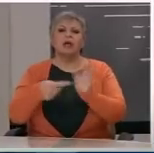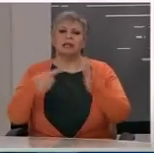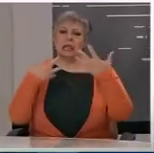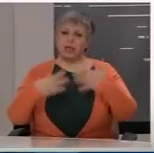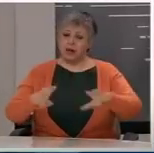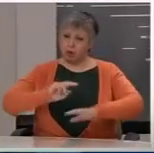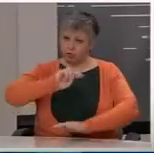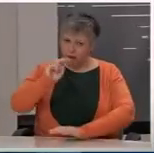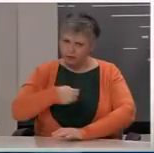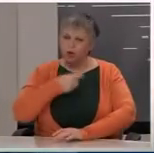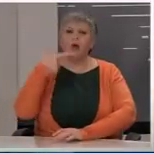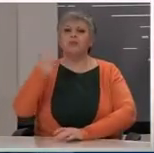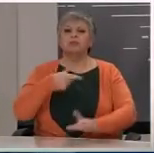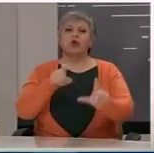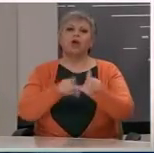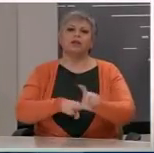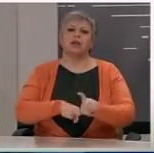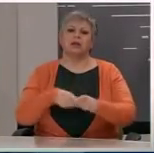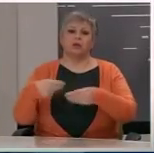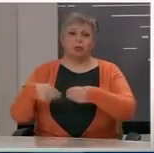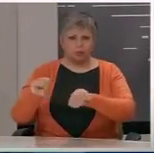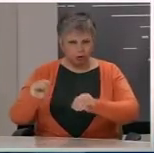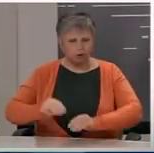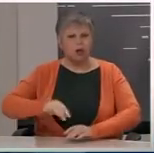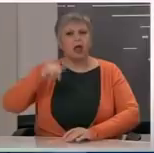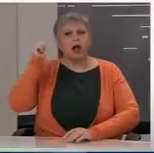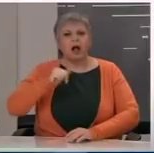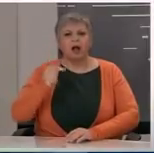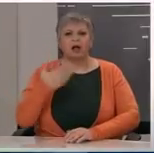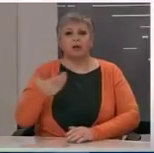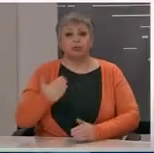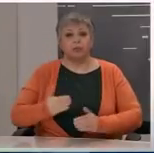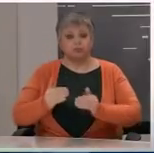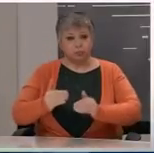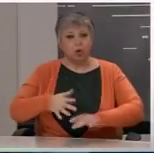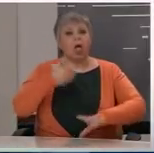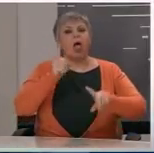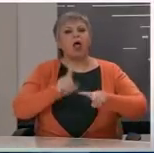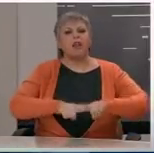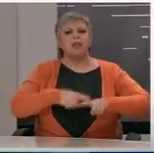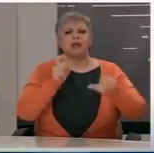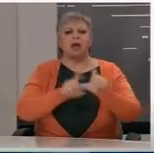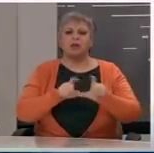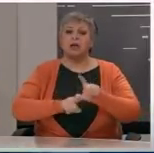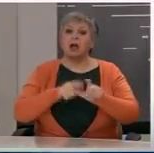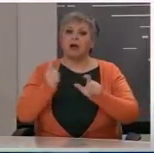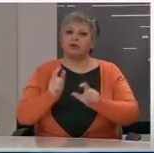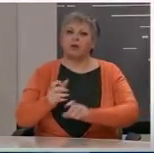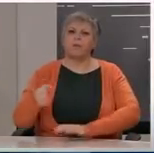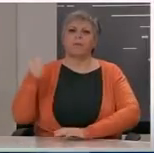δεύτερης και τρίτης γραμμής, πρώτης γραμμής αυτό που είχε η ελληνική εταιρεία, το κρατούσατε σε αναμονή.